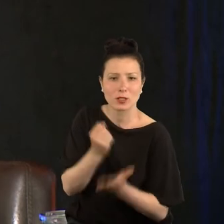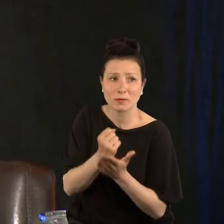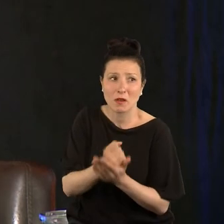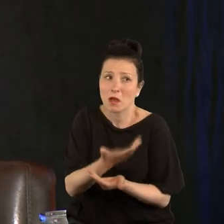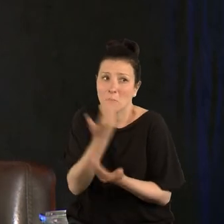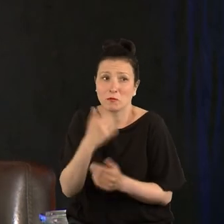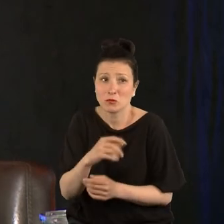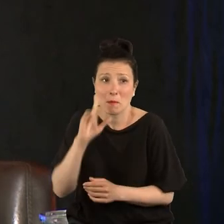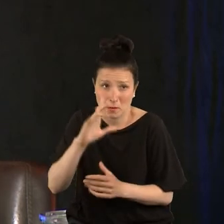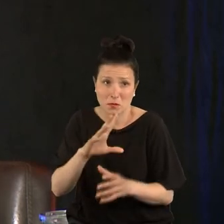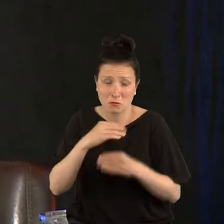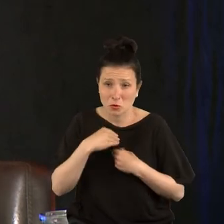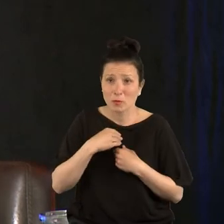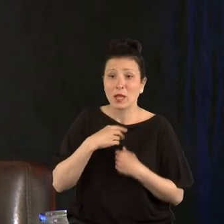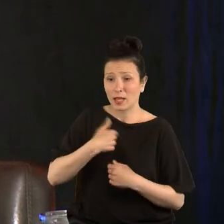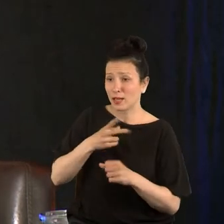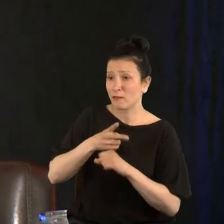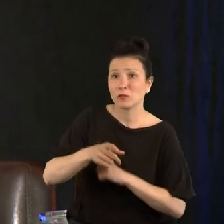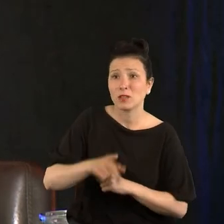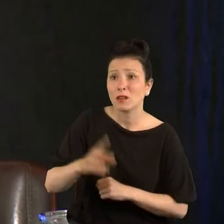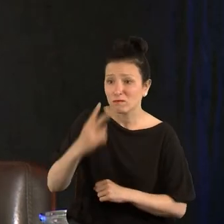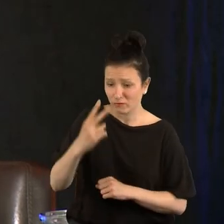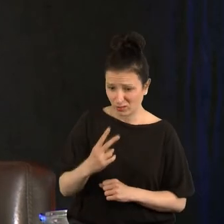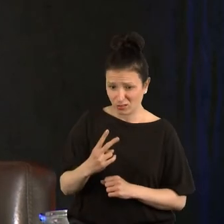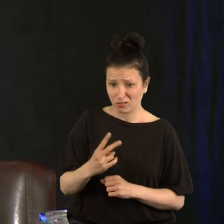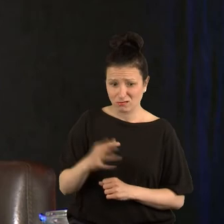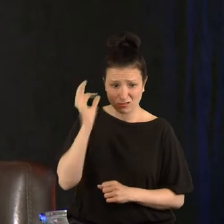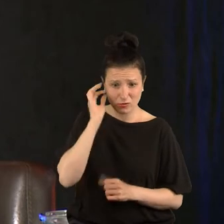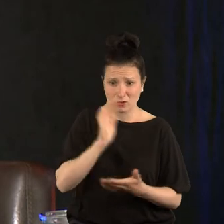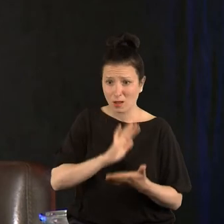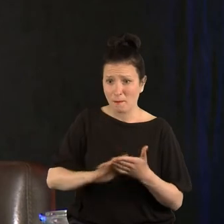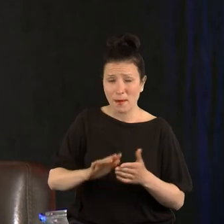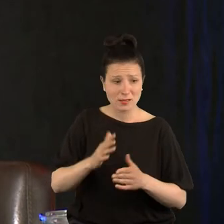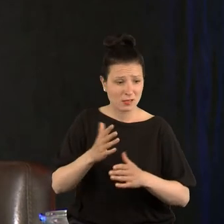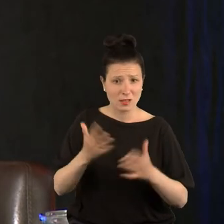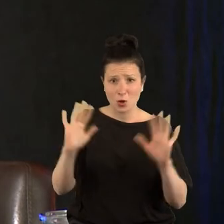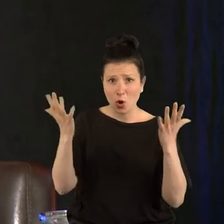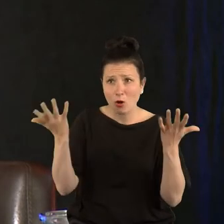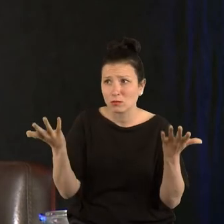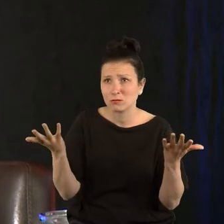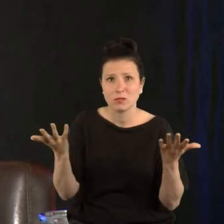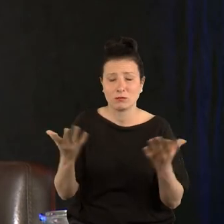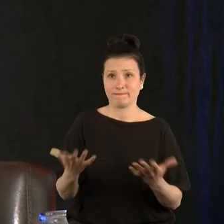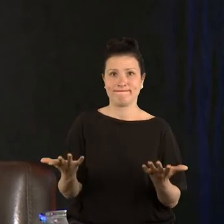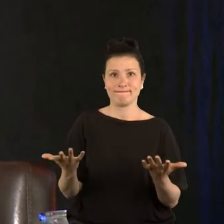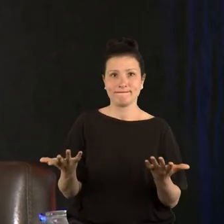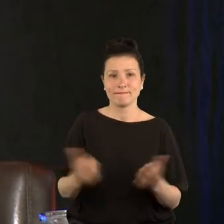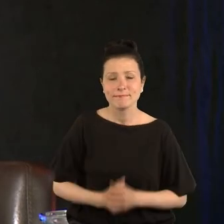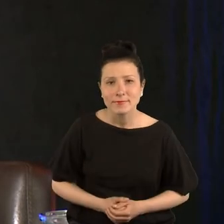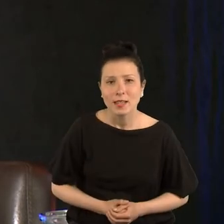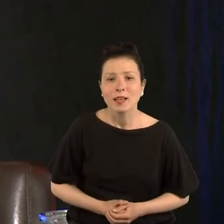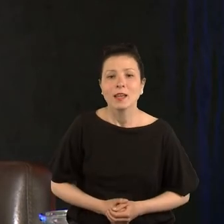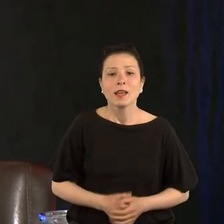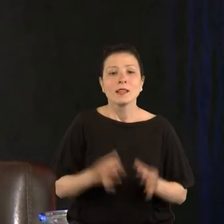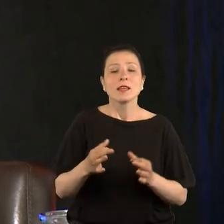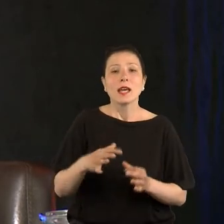i zobaczyłby pan dziewczynę bez obu rąk. I tu się pojawia teraz już ząg, więc ja przechodząc etapy te kompetencyjne,